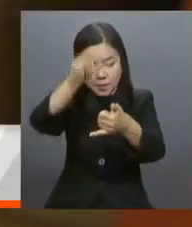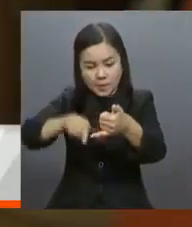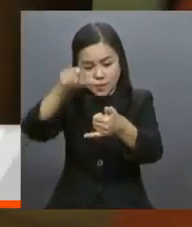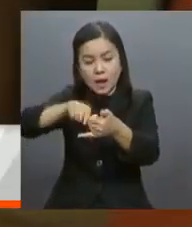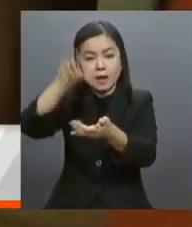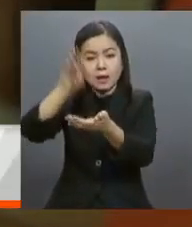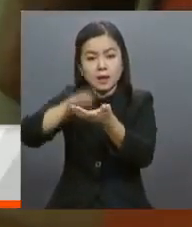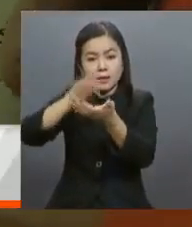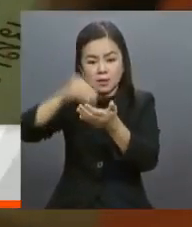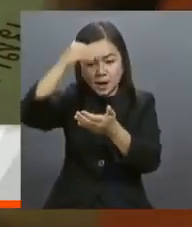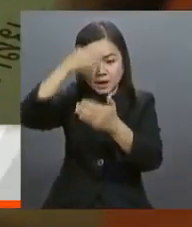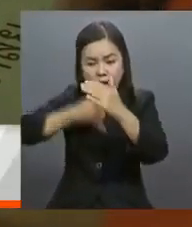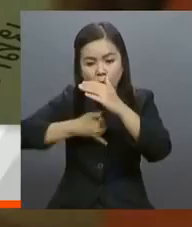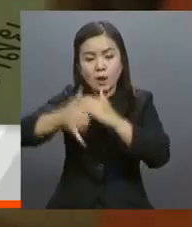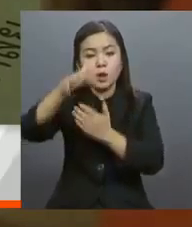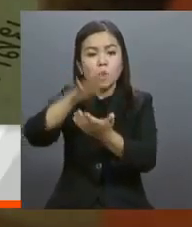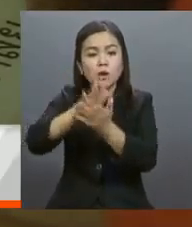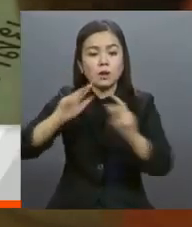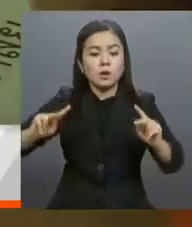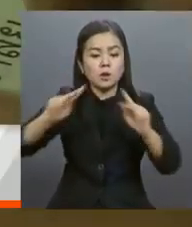าเรียนของกระทรวงศึกษาธิการ